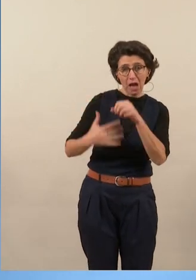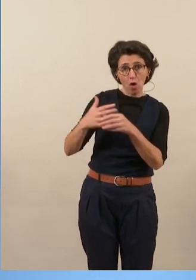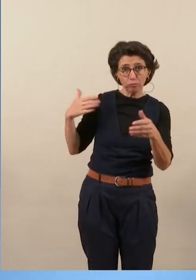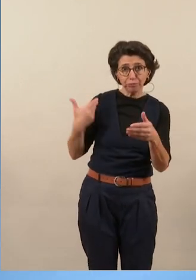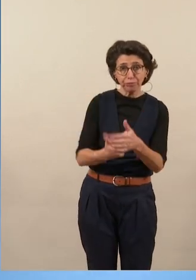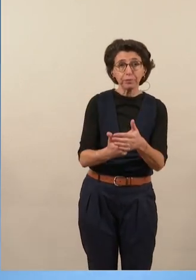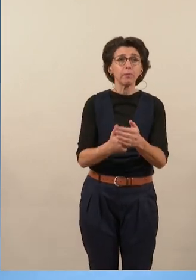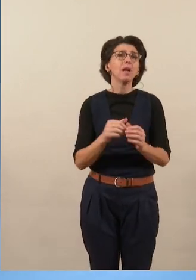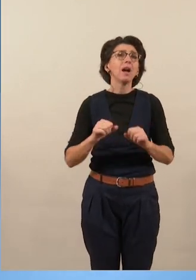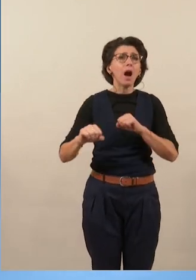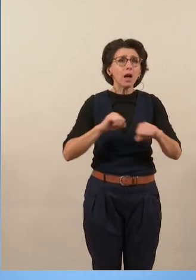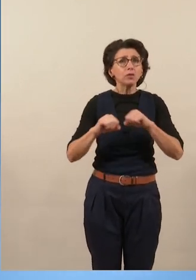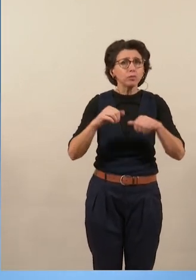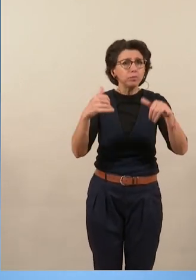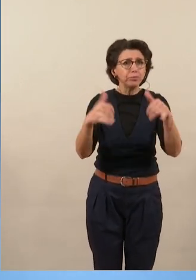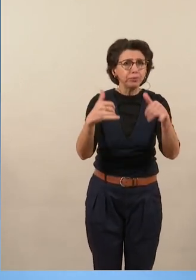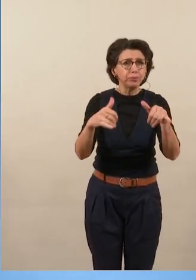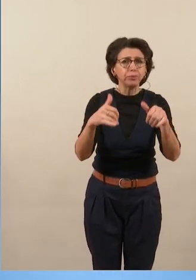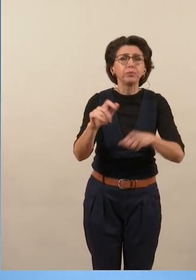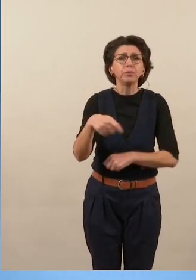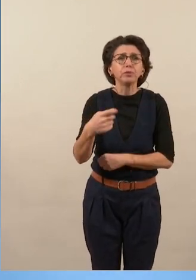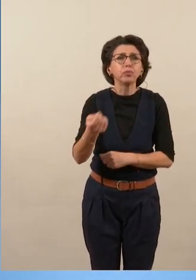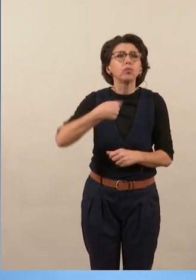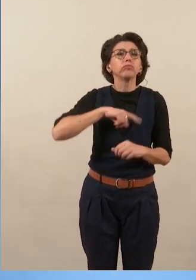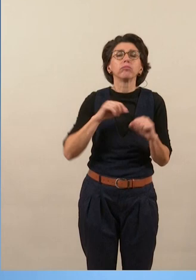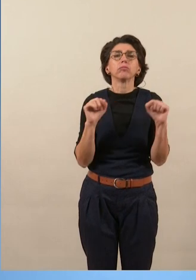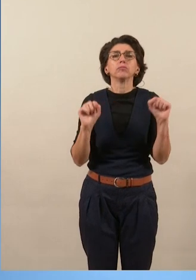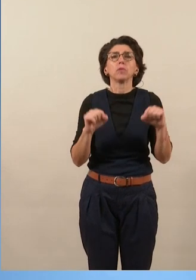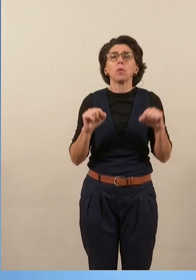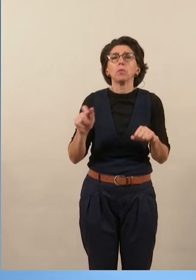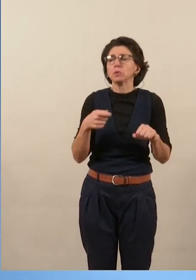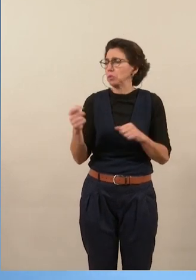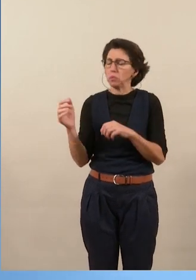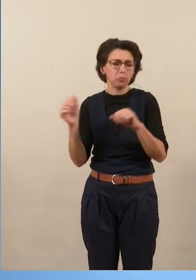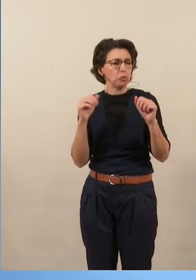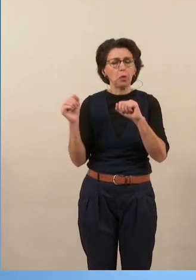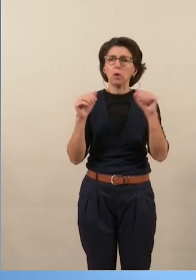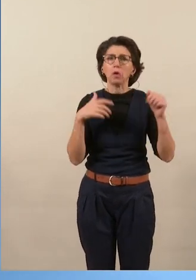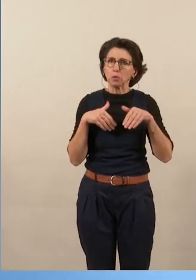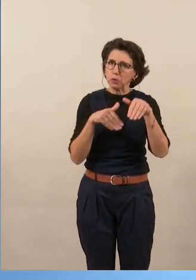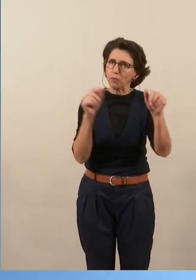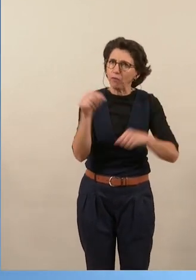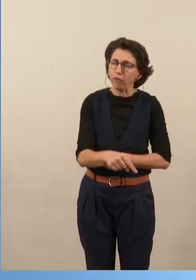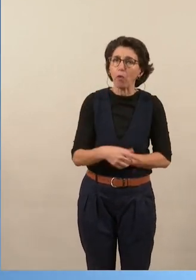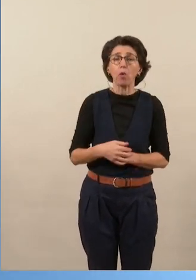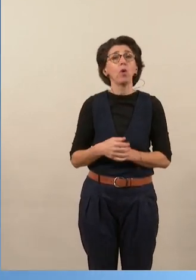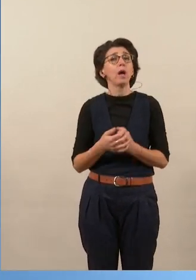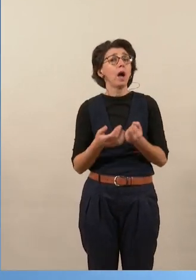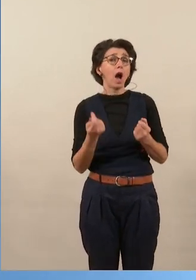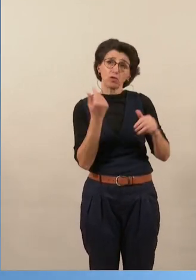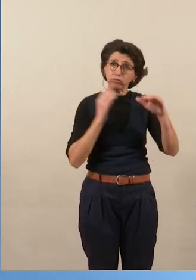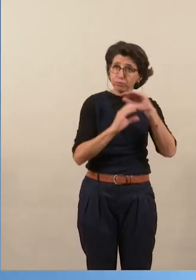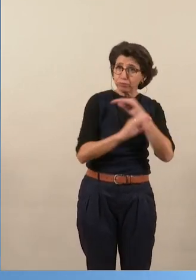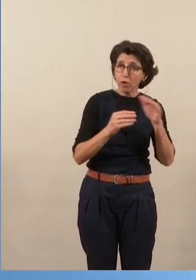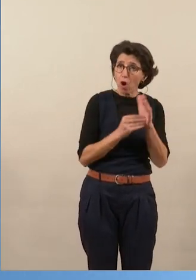actions elles sont loin d'être achevées nous sommes tous d'accord là-dessus la réhabilitation des logements continu avec des crédits supplémentaires